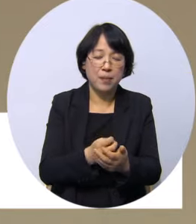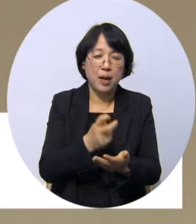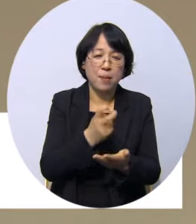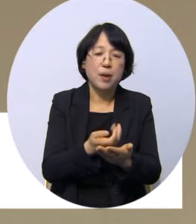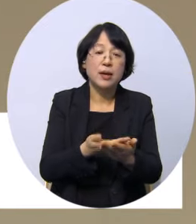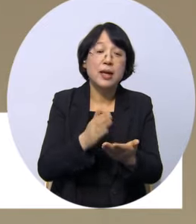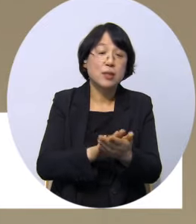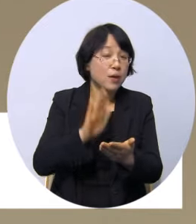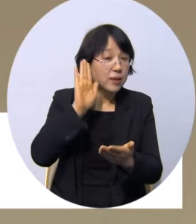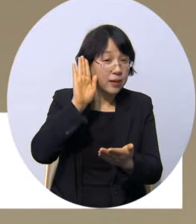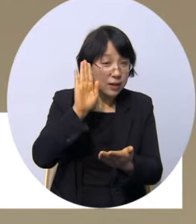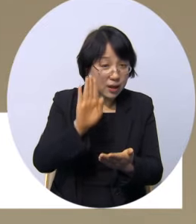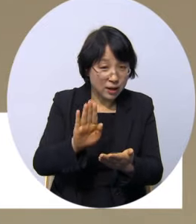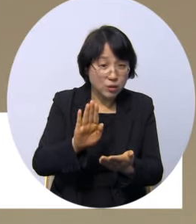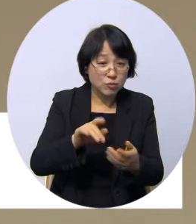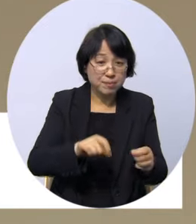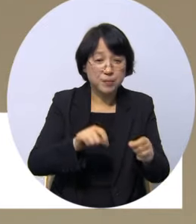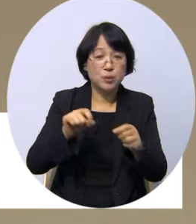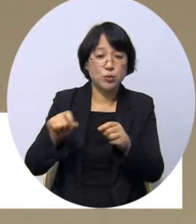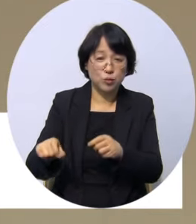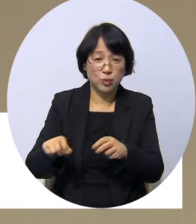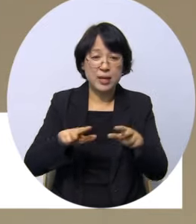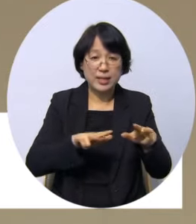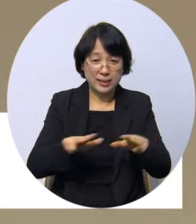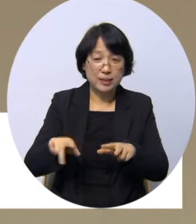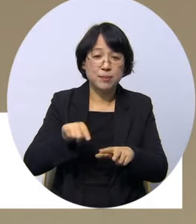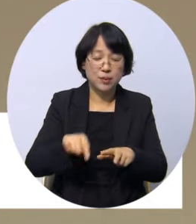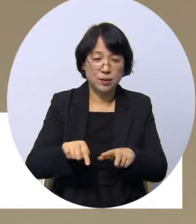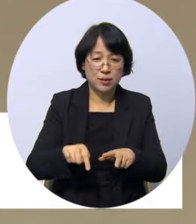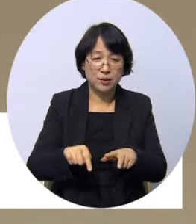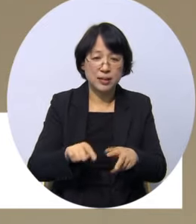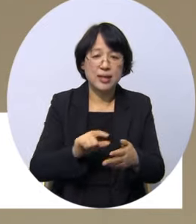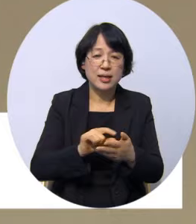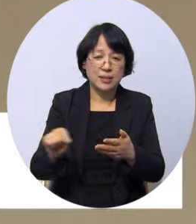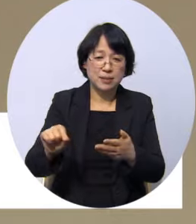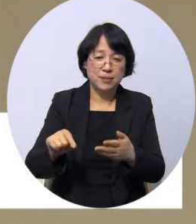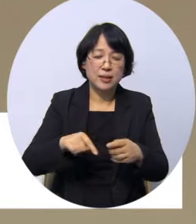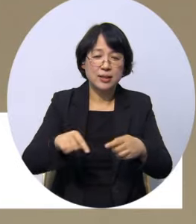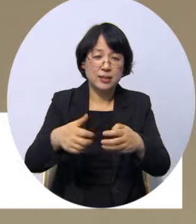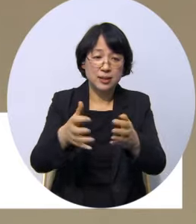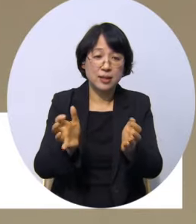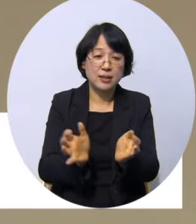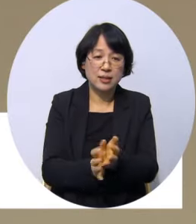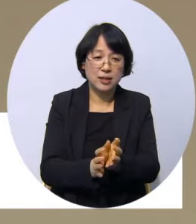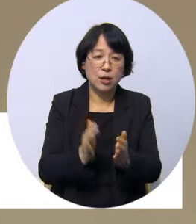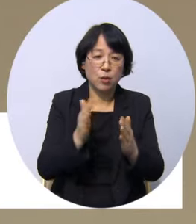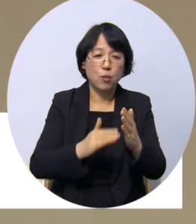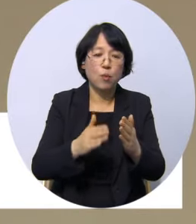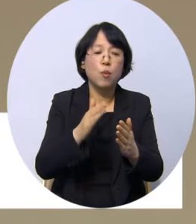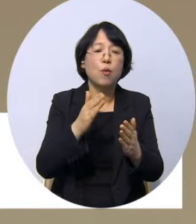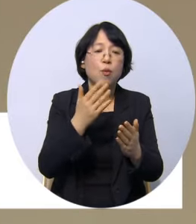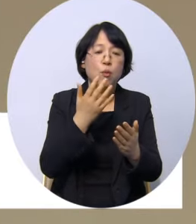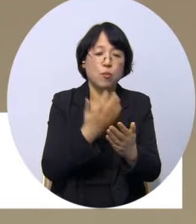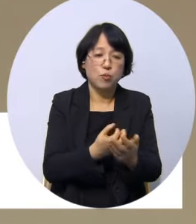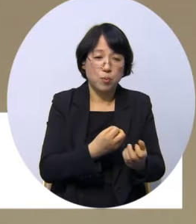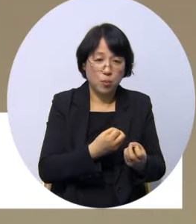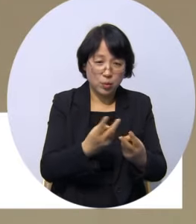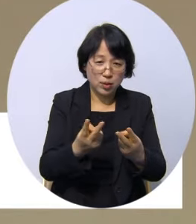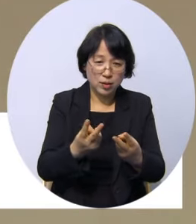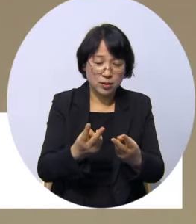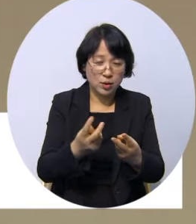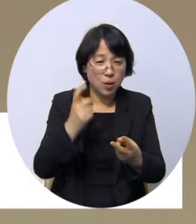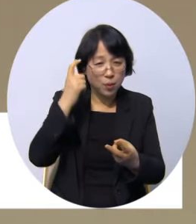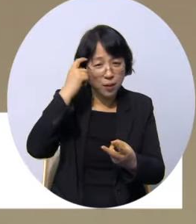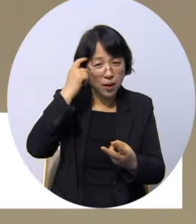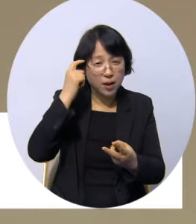하더라도 당장 이거는 자체 전부 공을 보내서 도대체 이런 불